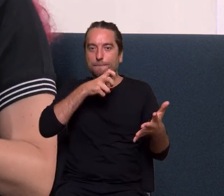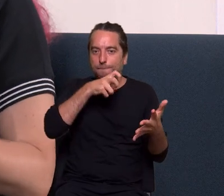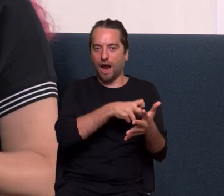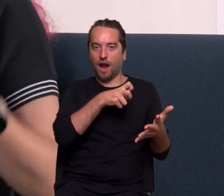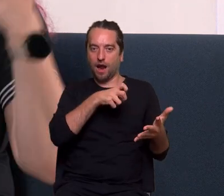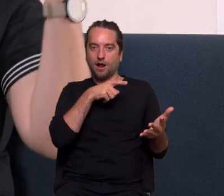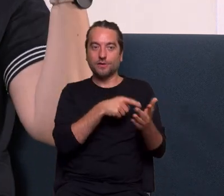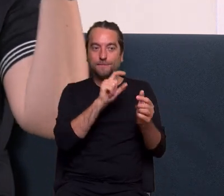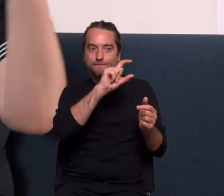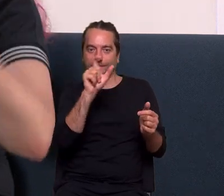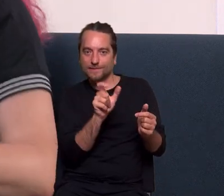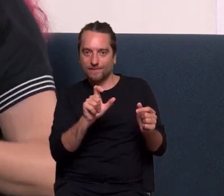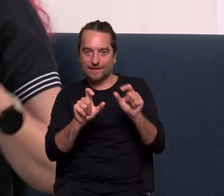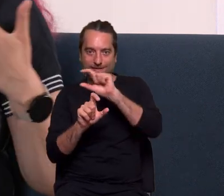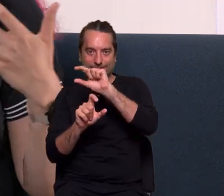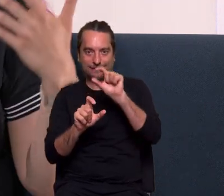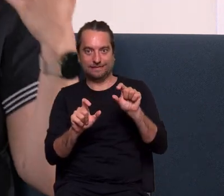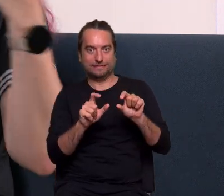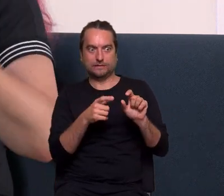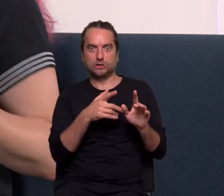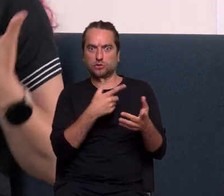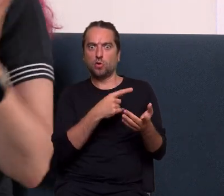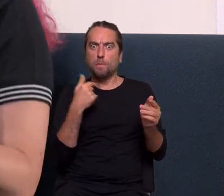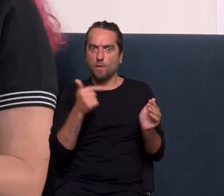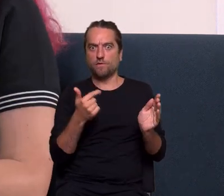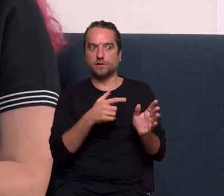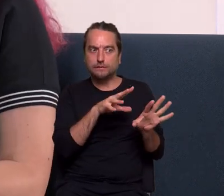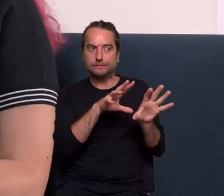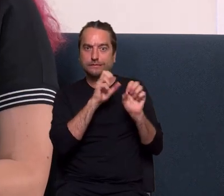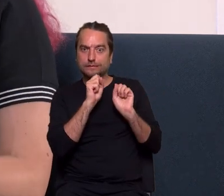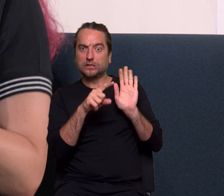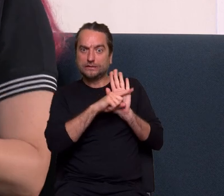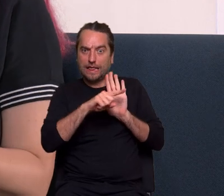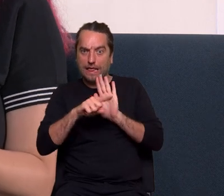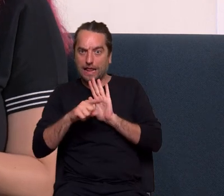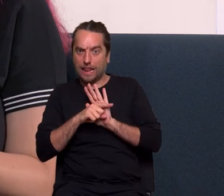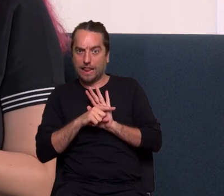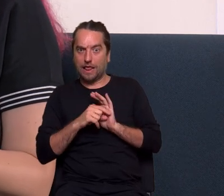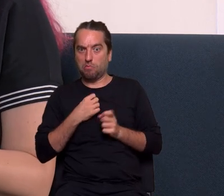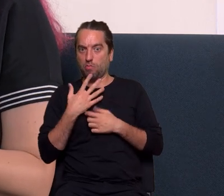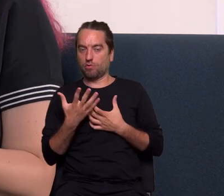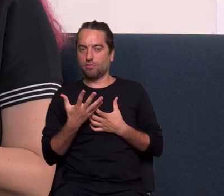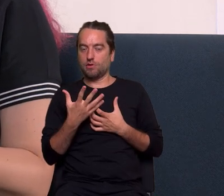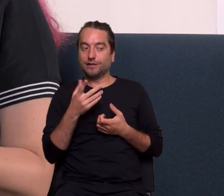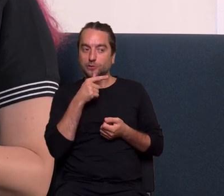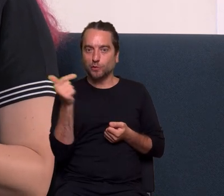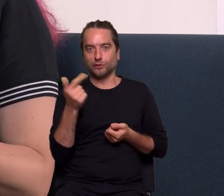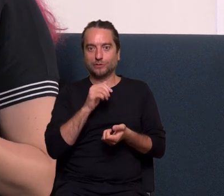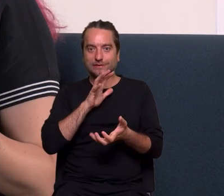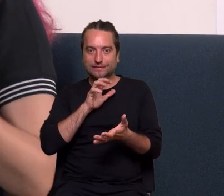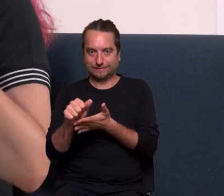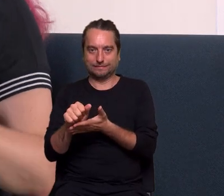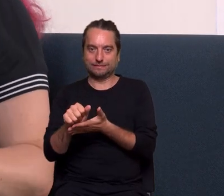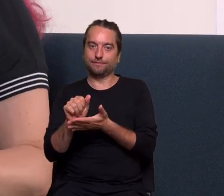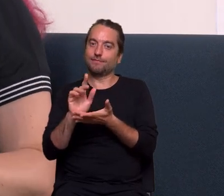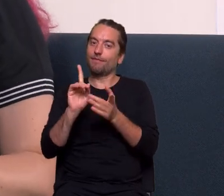swastyką, która powinna wywoływać jednoznacznie negatywne emocje, jakby nawoływać też do zniszczenia. Ja nie mam jeszcze odpowiedzi na to pytanie, ale